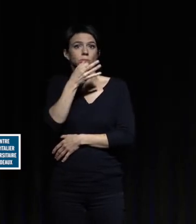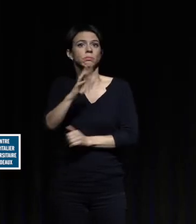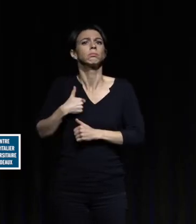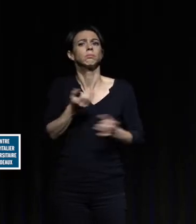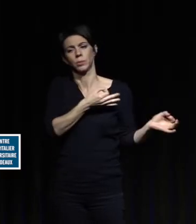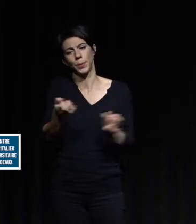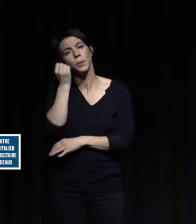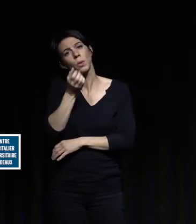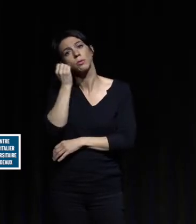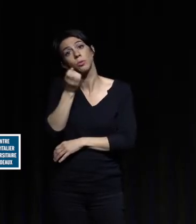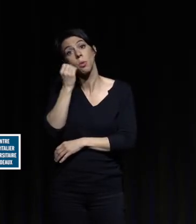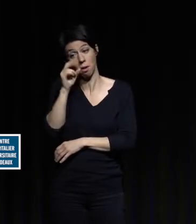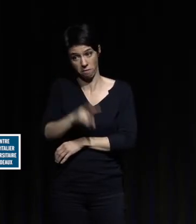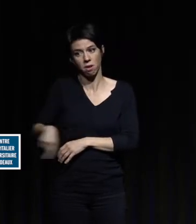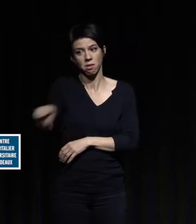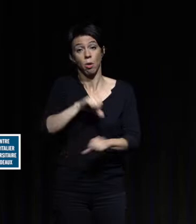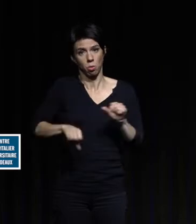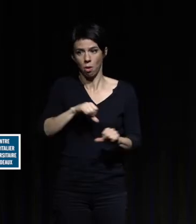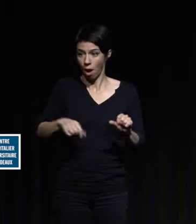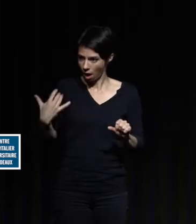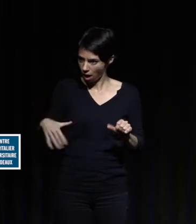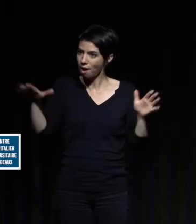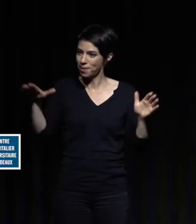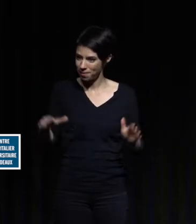montré son efficacité sur les douleurs, et même un certain